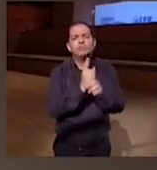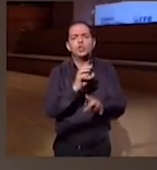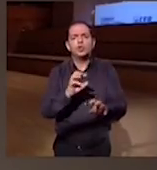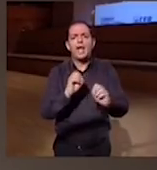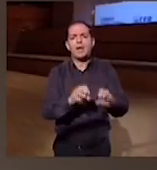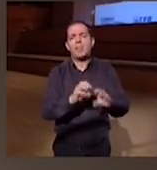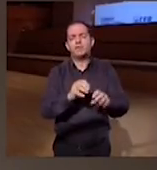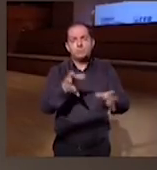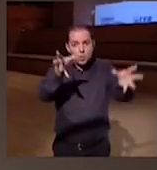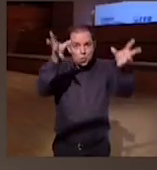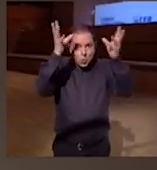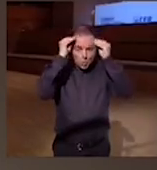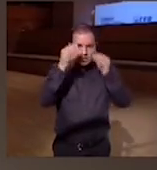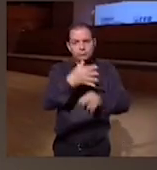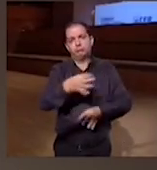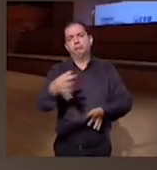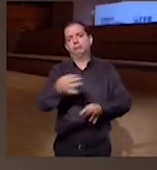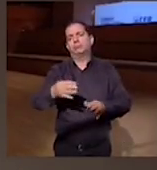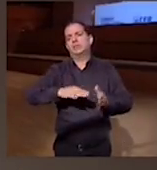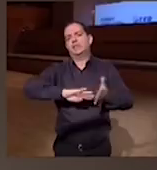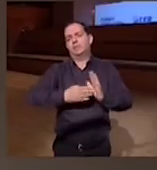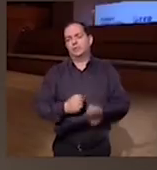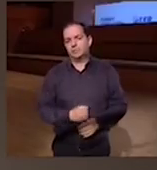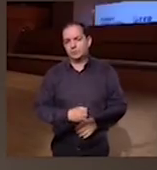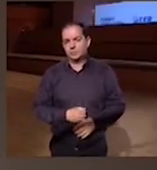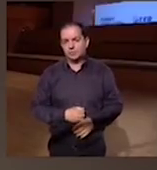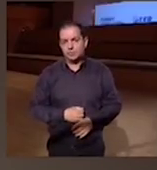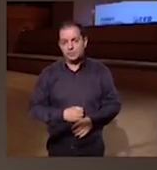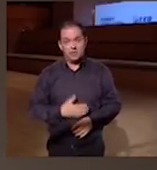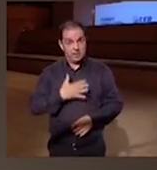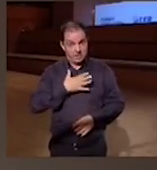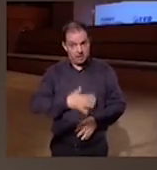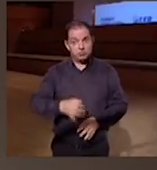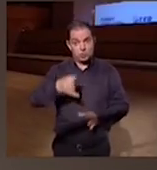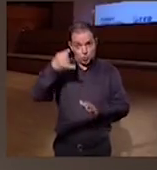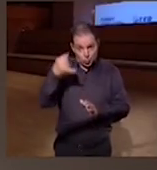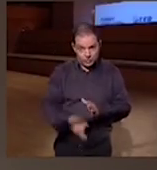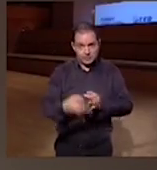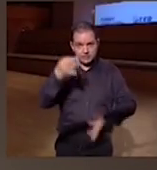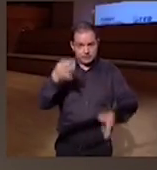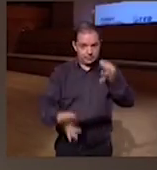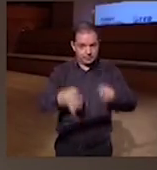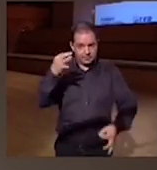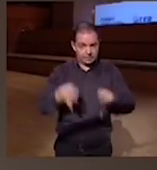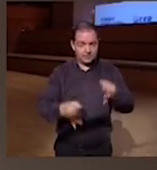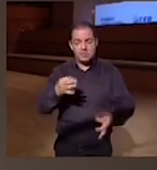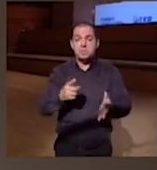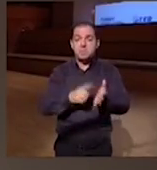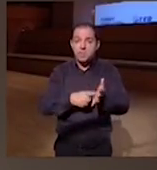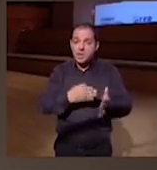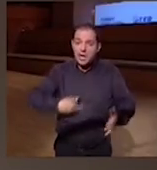Ακριβώς λοιπόν για να ανταποκριθούμε στα νέα δεδομένα, αν θέλουμε να κάνουμε μια πολύ ουσιαστική συζήτηση, θα έπρεπε